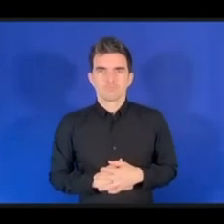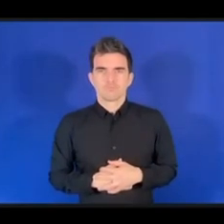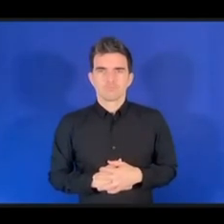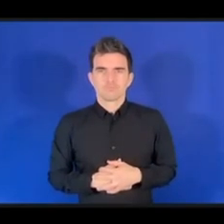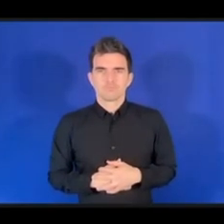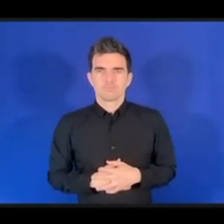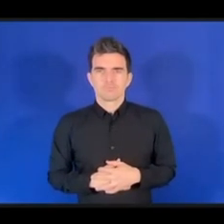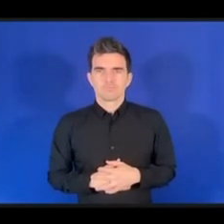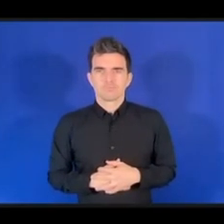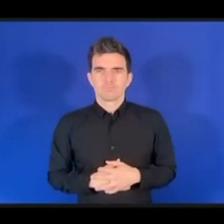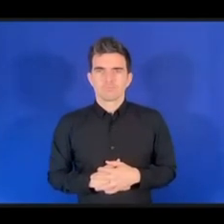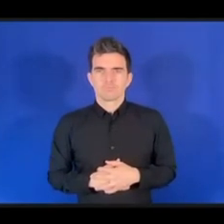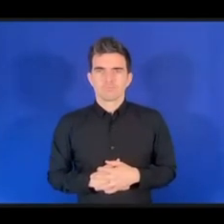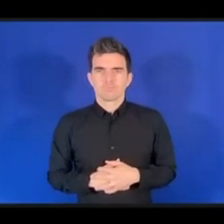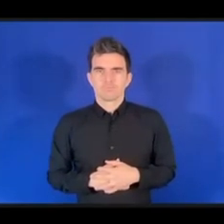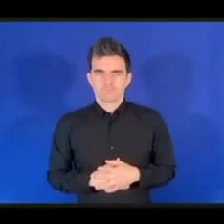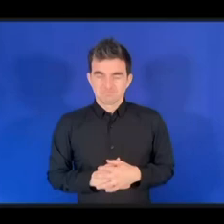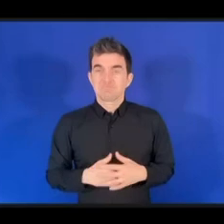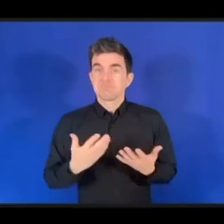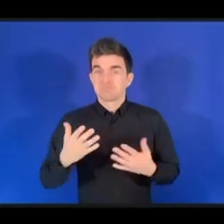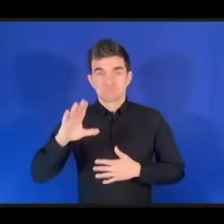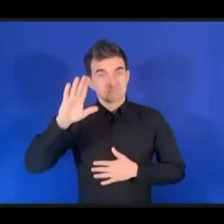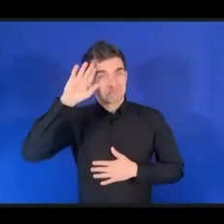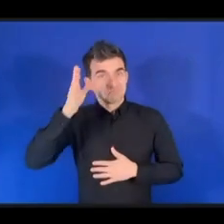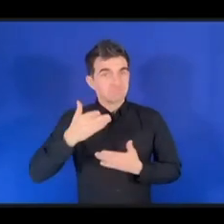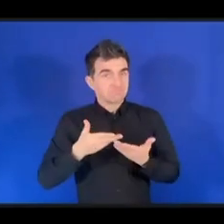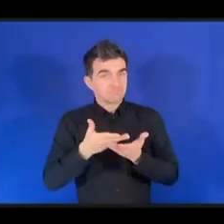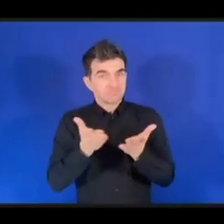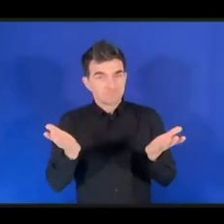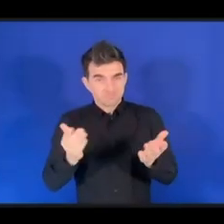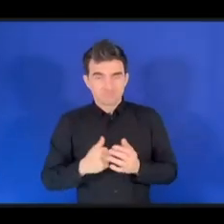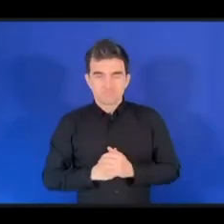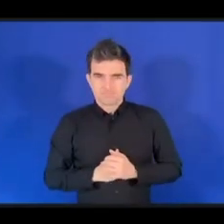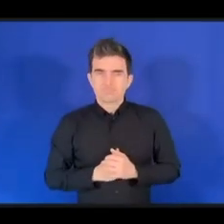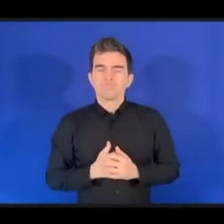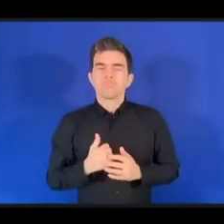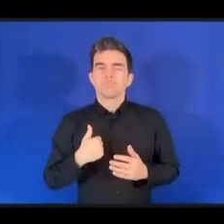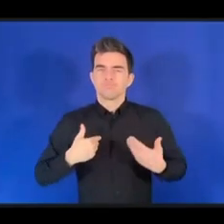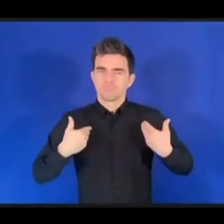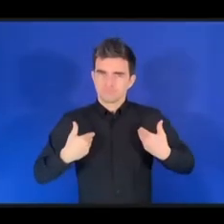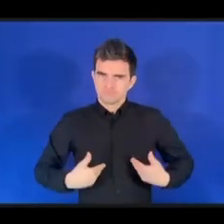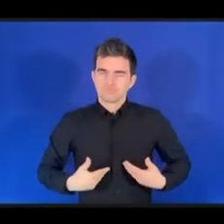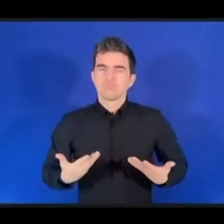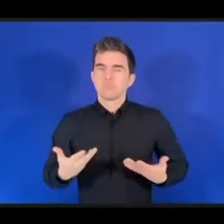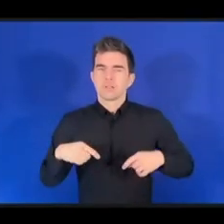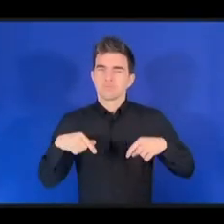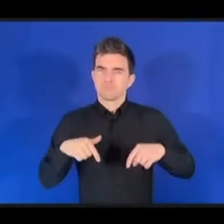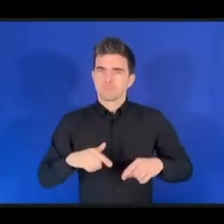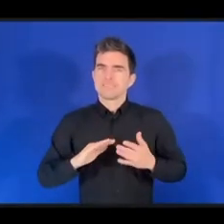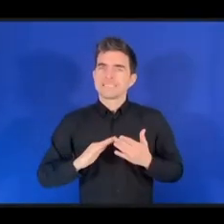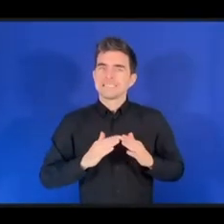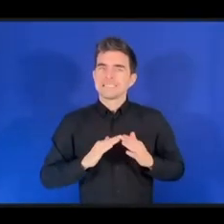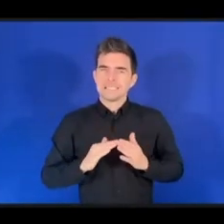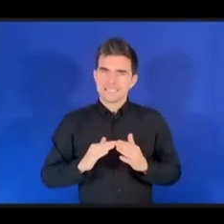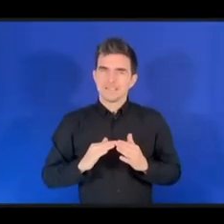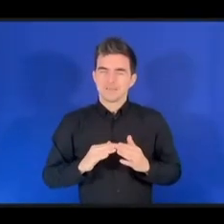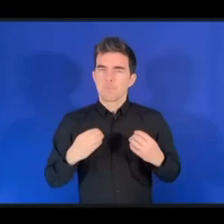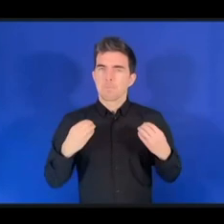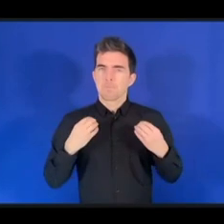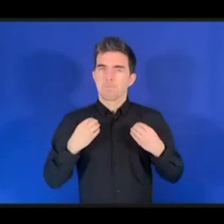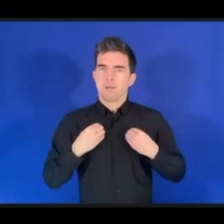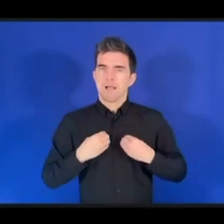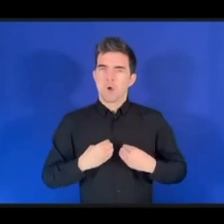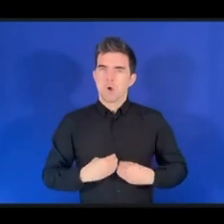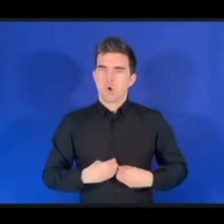سيدي اسمي كوكا كي سكو وانا عمده مدينتي كيوتو قبل كل